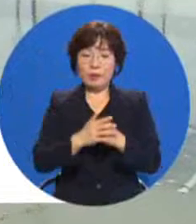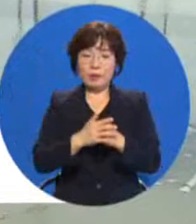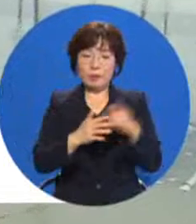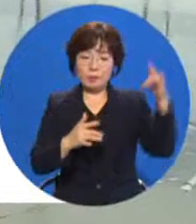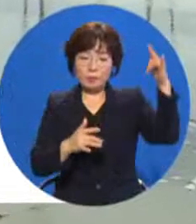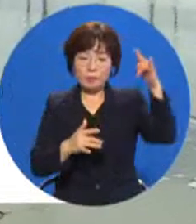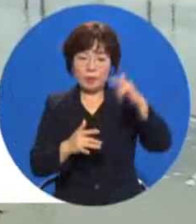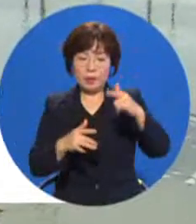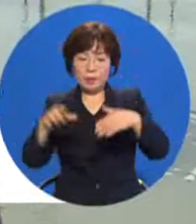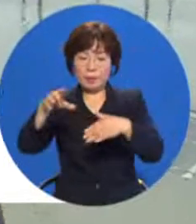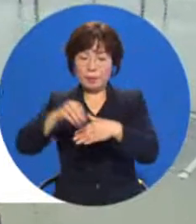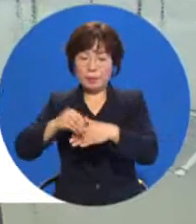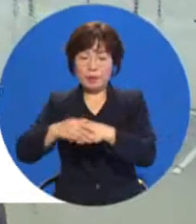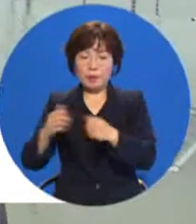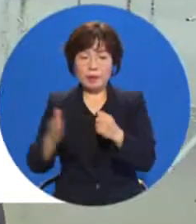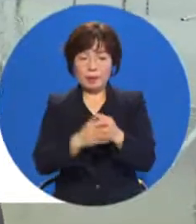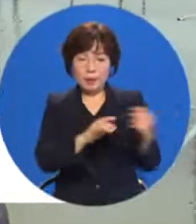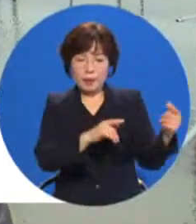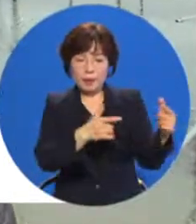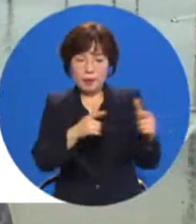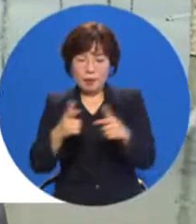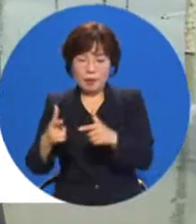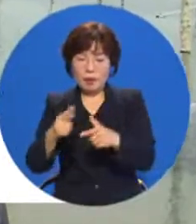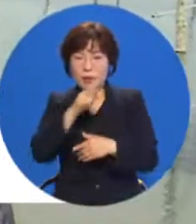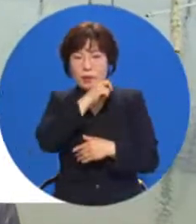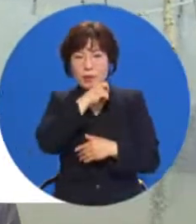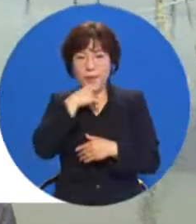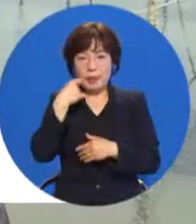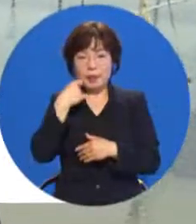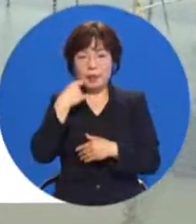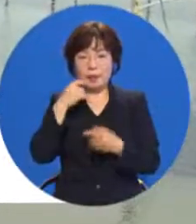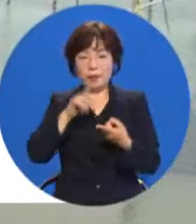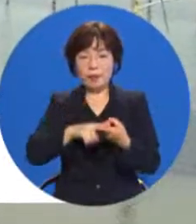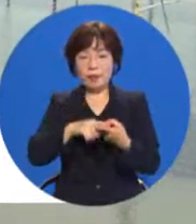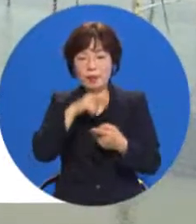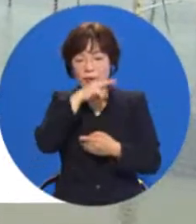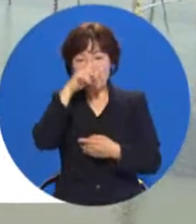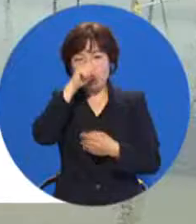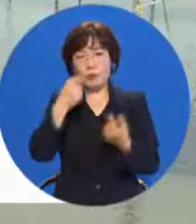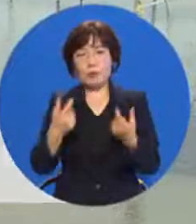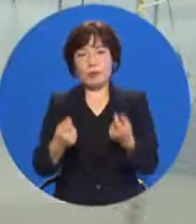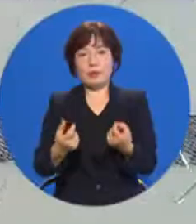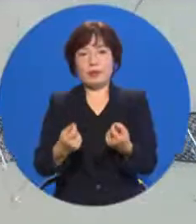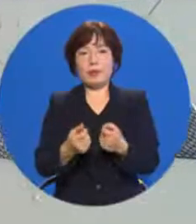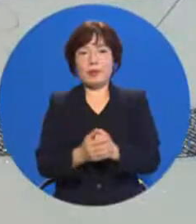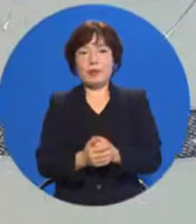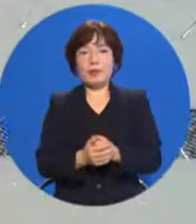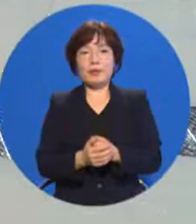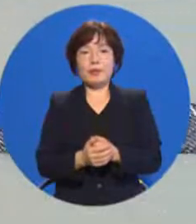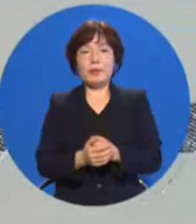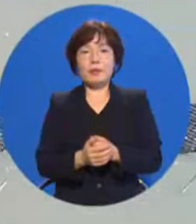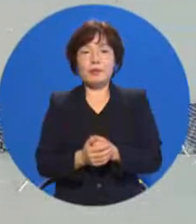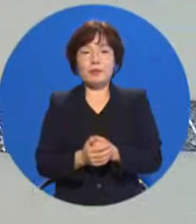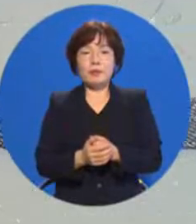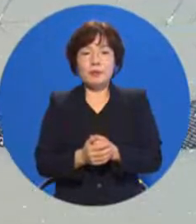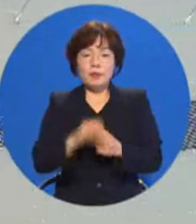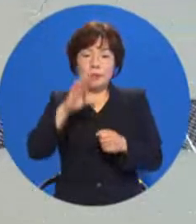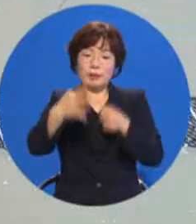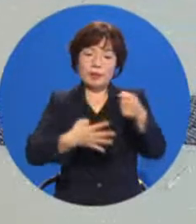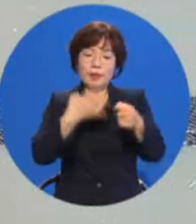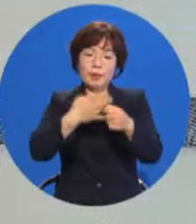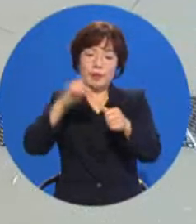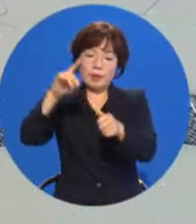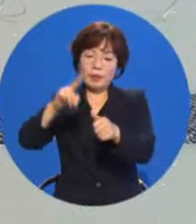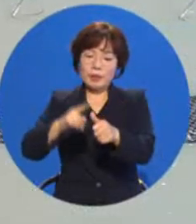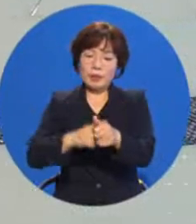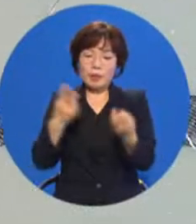쬐서 말리고 그래서 거기에 이렇게 맛이 많이 되지 않나 난 그렇게 생각합니다. 400여 년 자연의